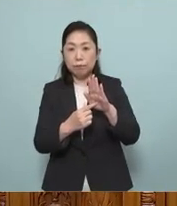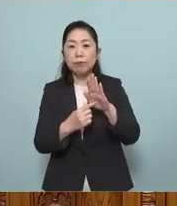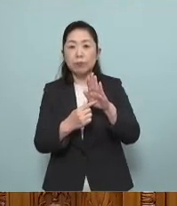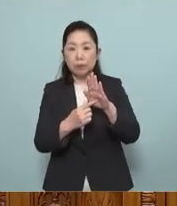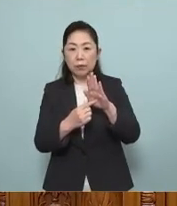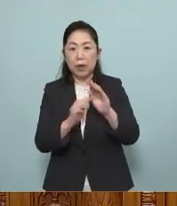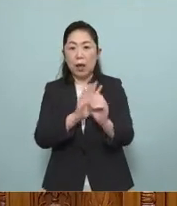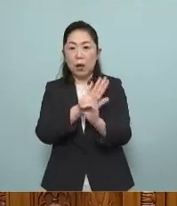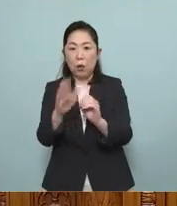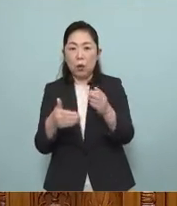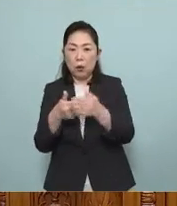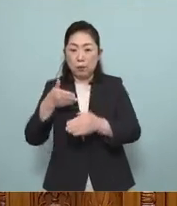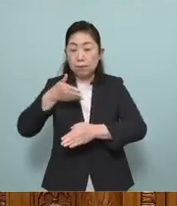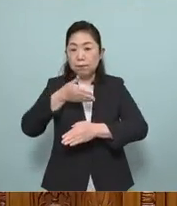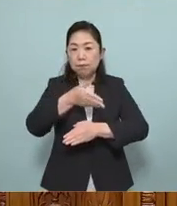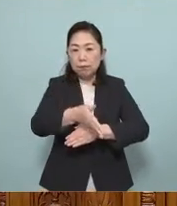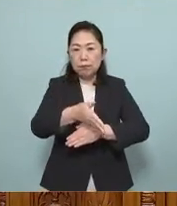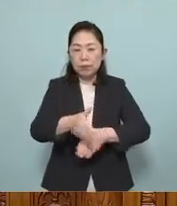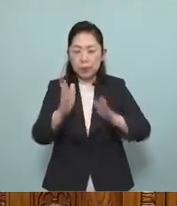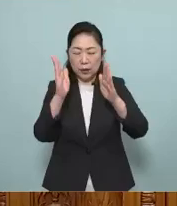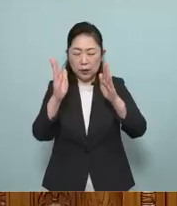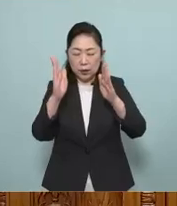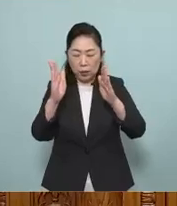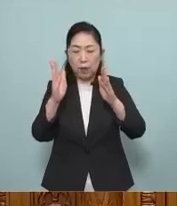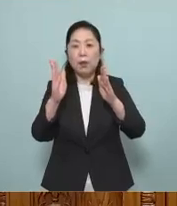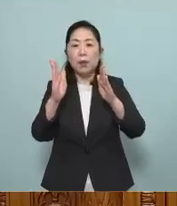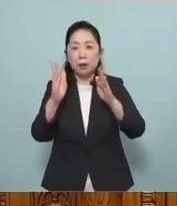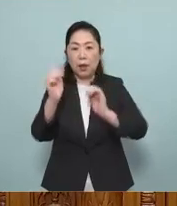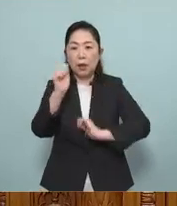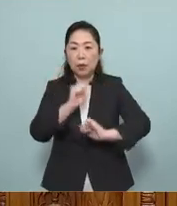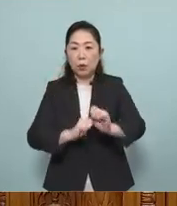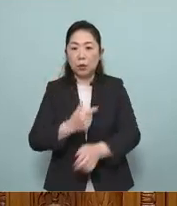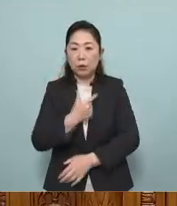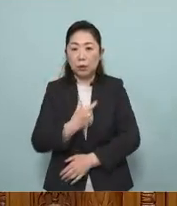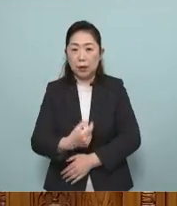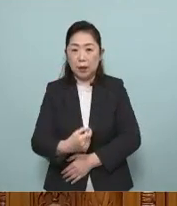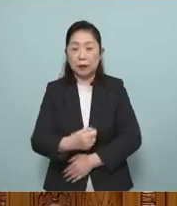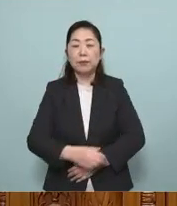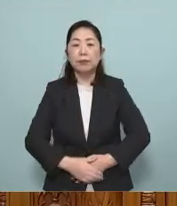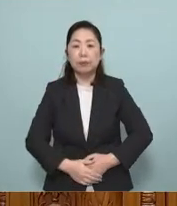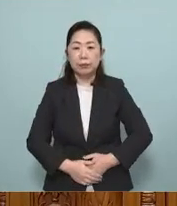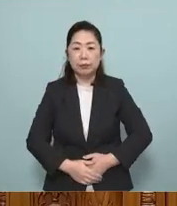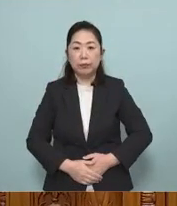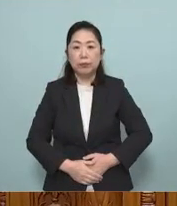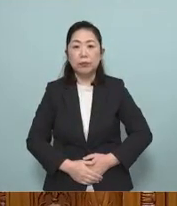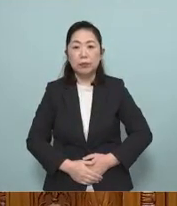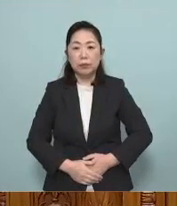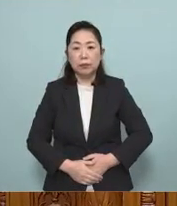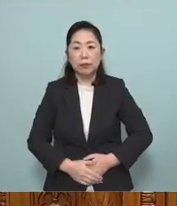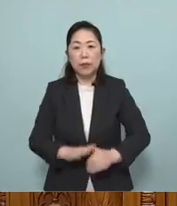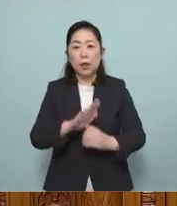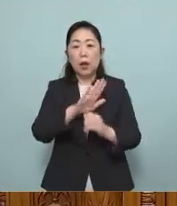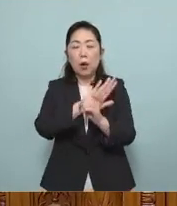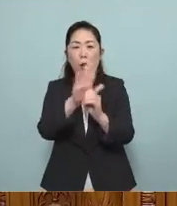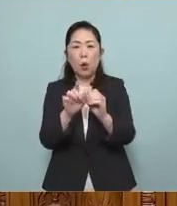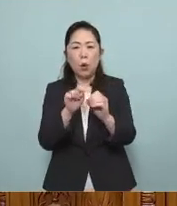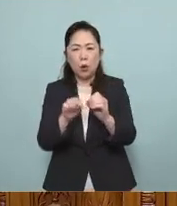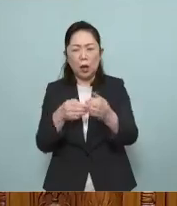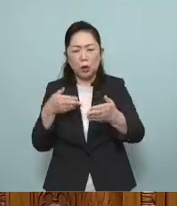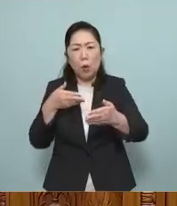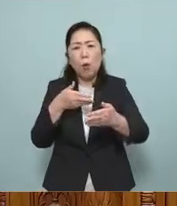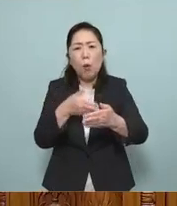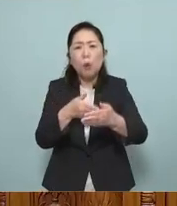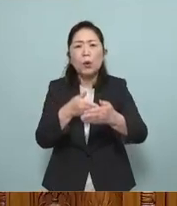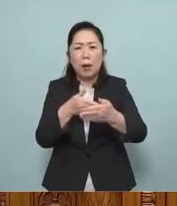コロナに打ち勝つことに全身全霊で取り組んでまいります。新型コロナという困難に